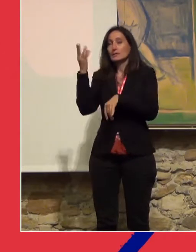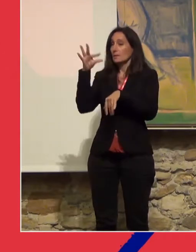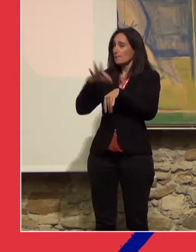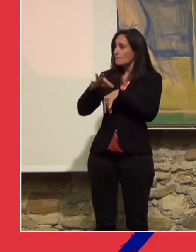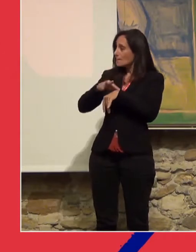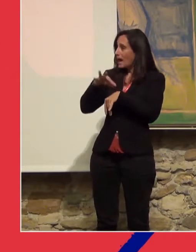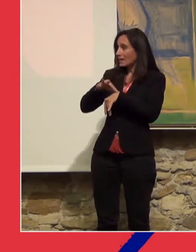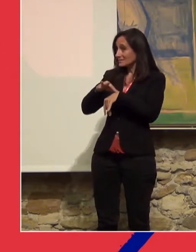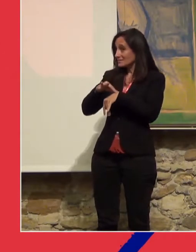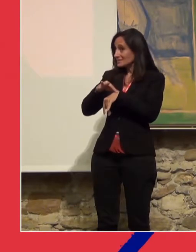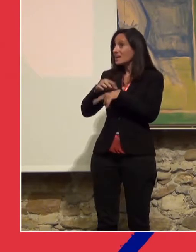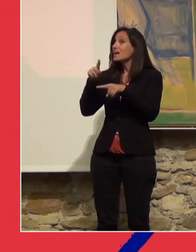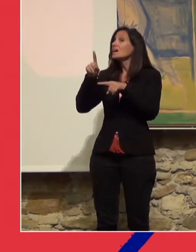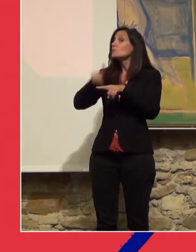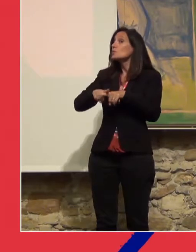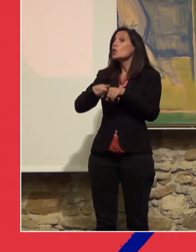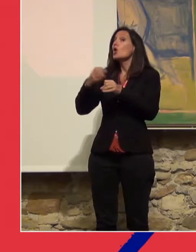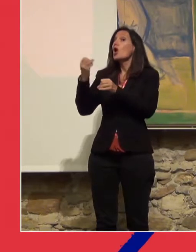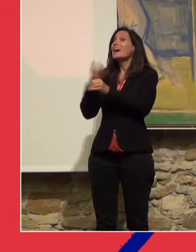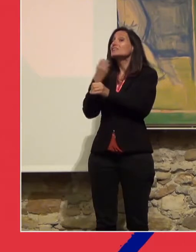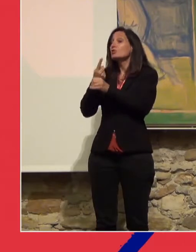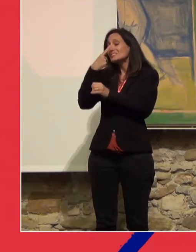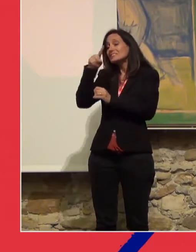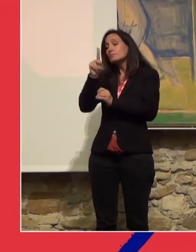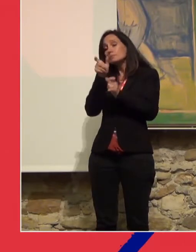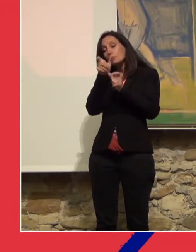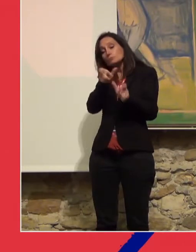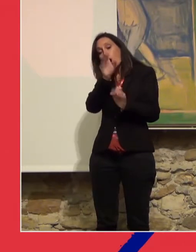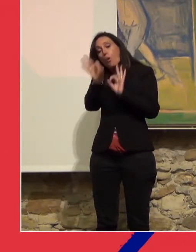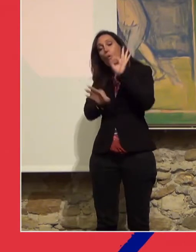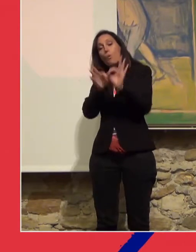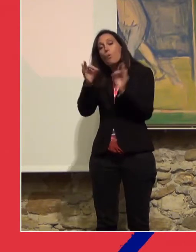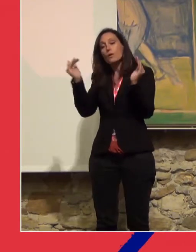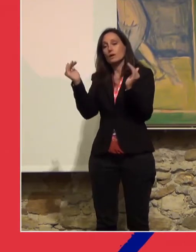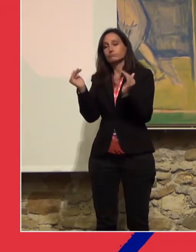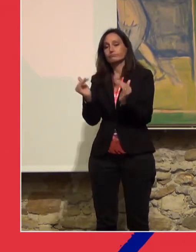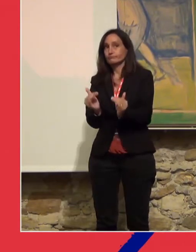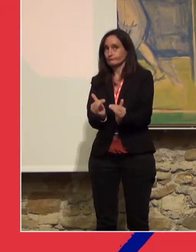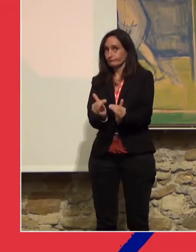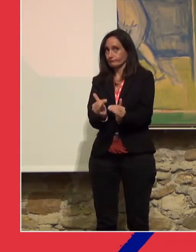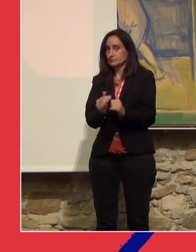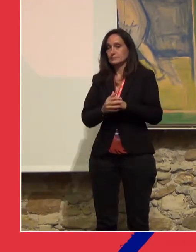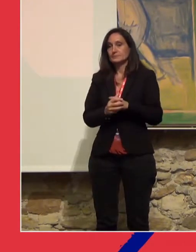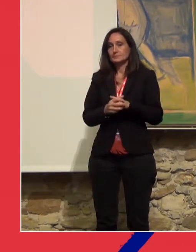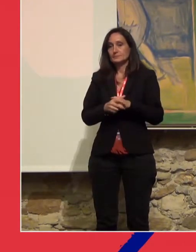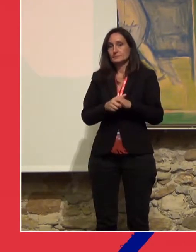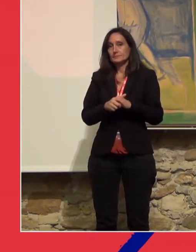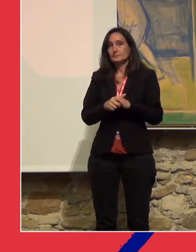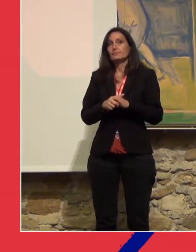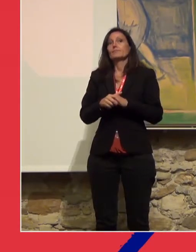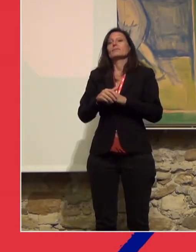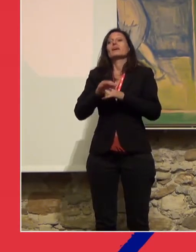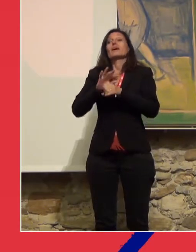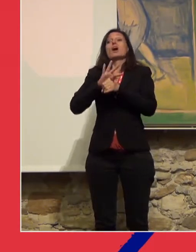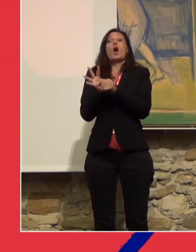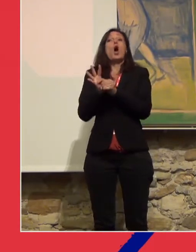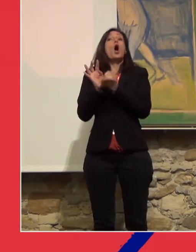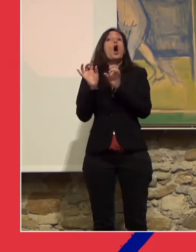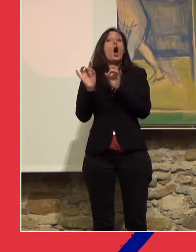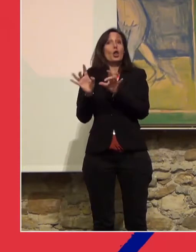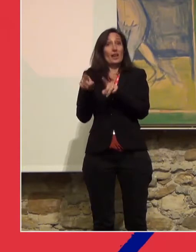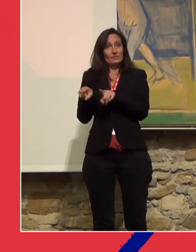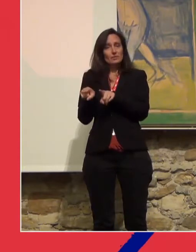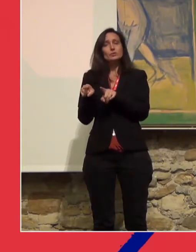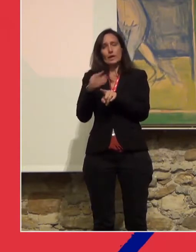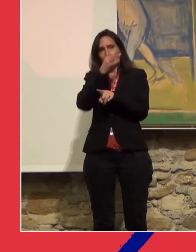risorse disponibili per le cure. Il Covid certamente è un trauma inferto